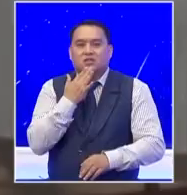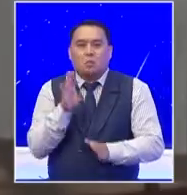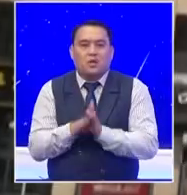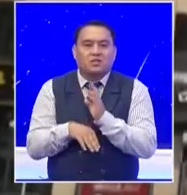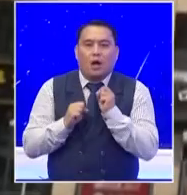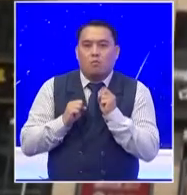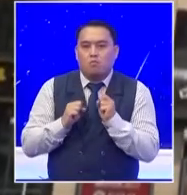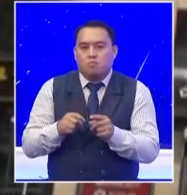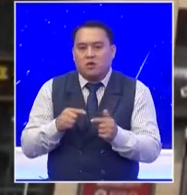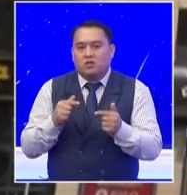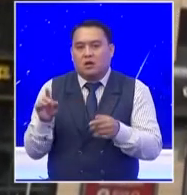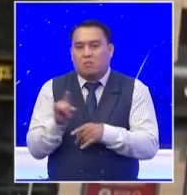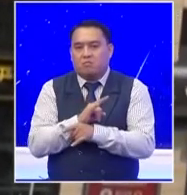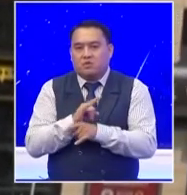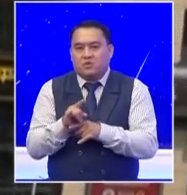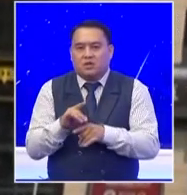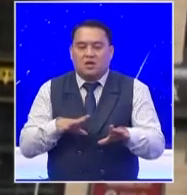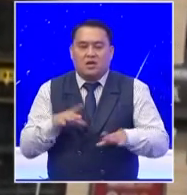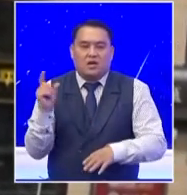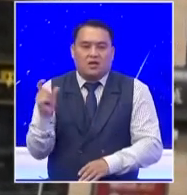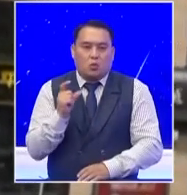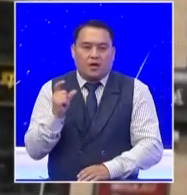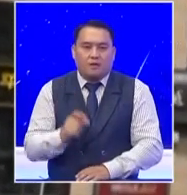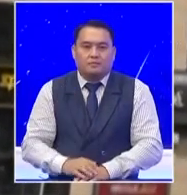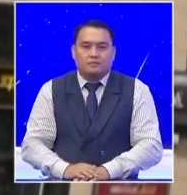безопасности противоречит принципам рыночной экономики.